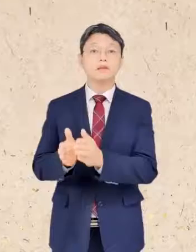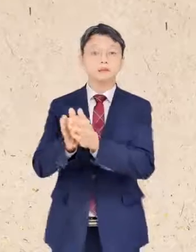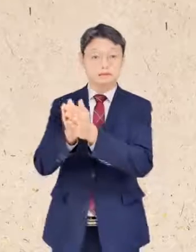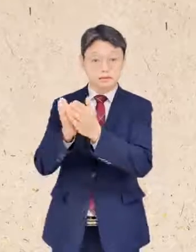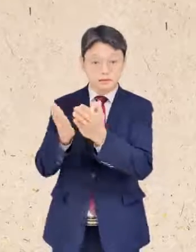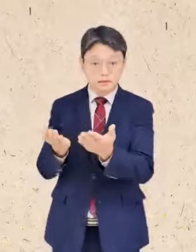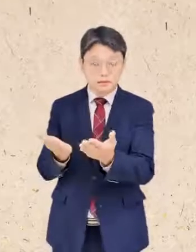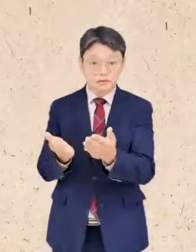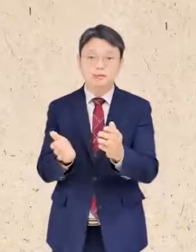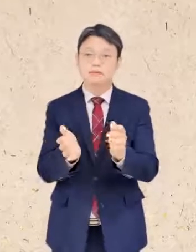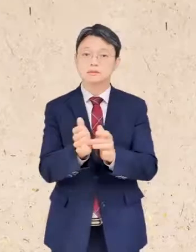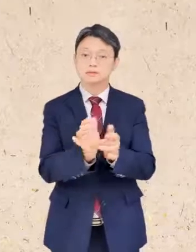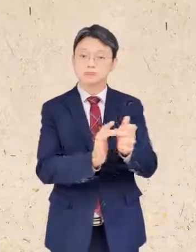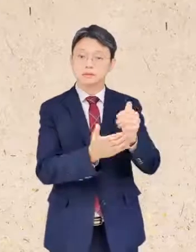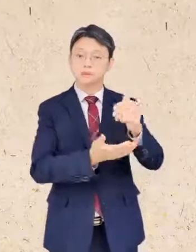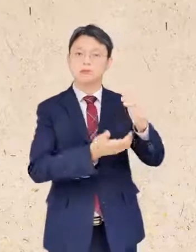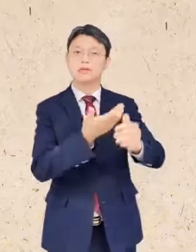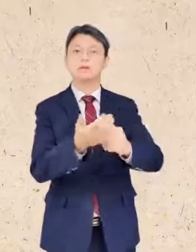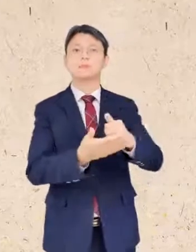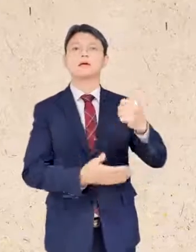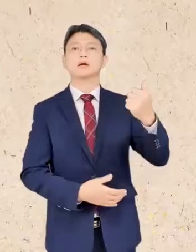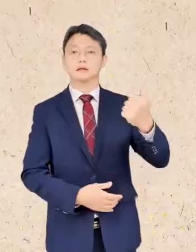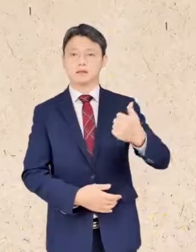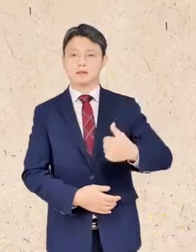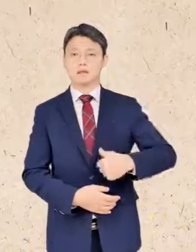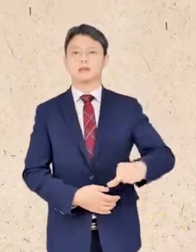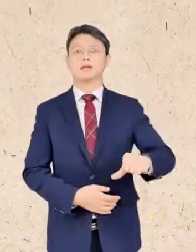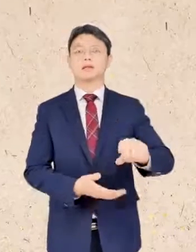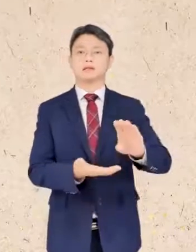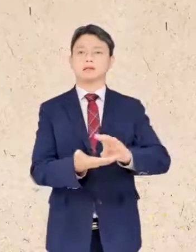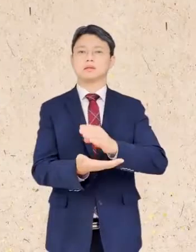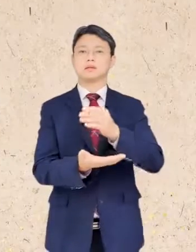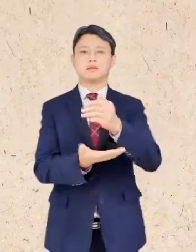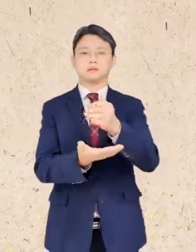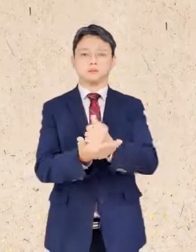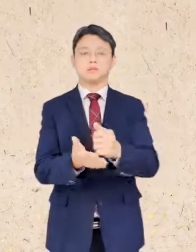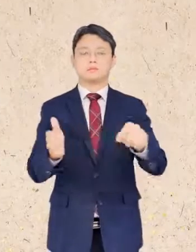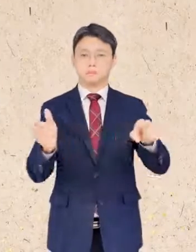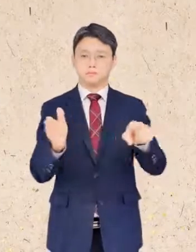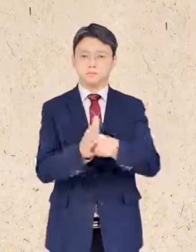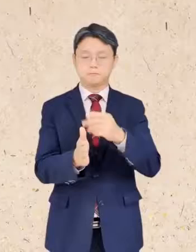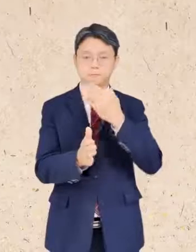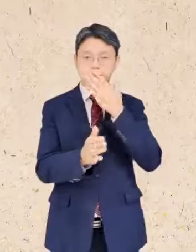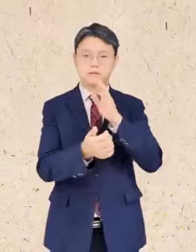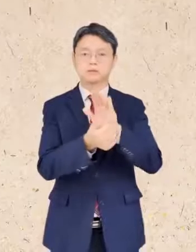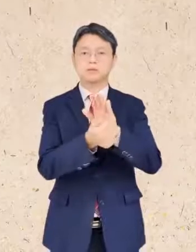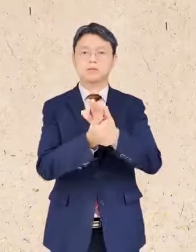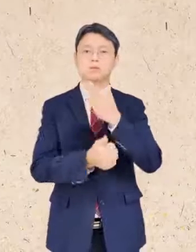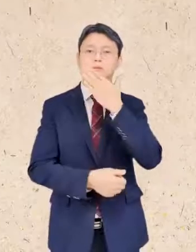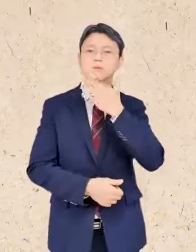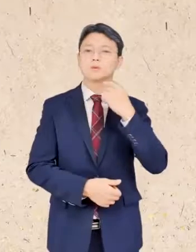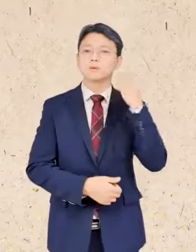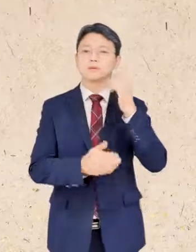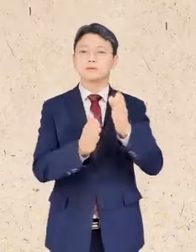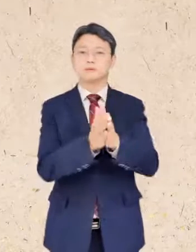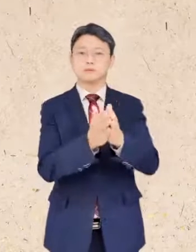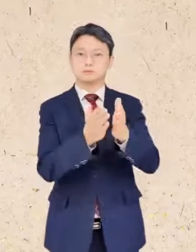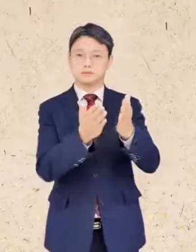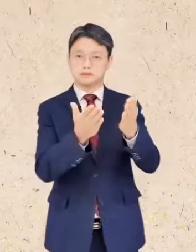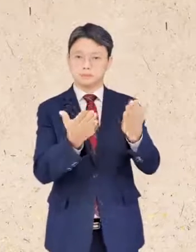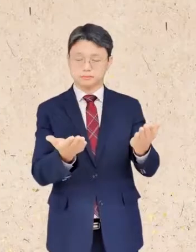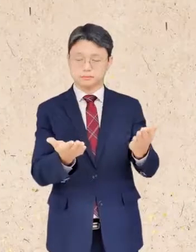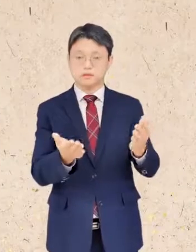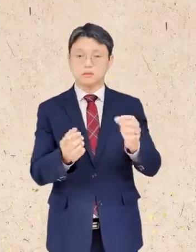말씀합니다. 결국 요한복음은 예수님이 하나님의 아들이며 그리스도이심을 믿을 수 있도록 돕는 복음의 책이며 이를